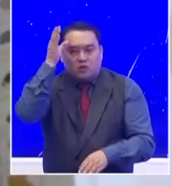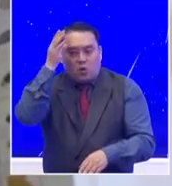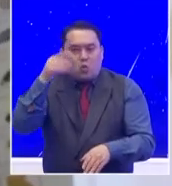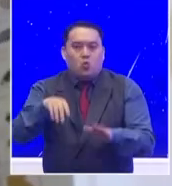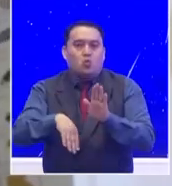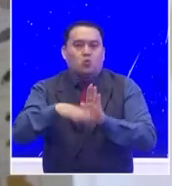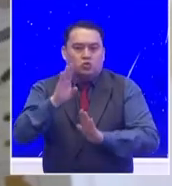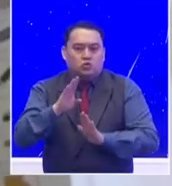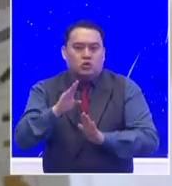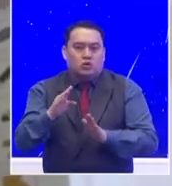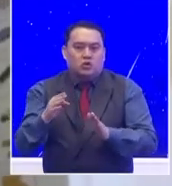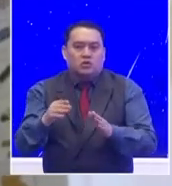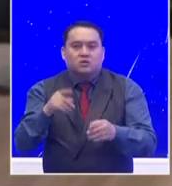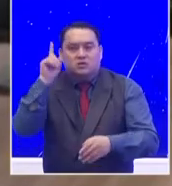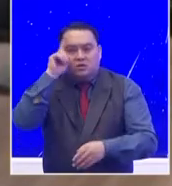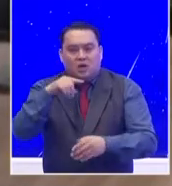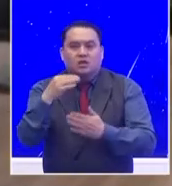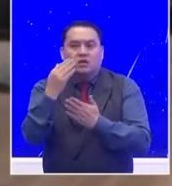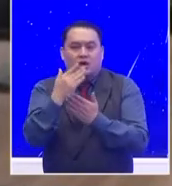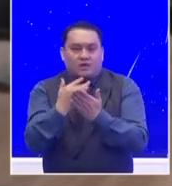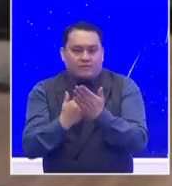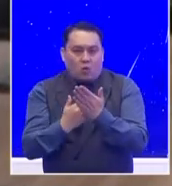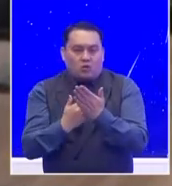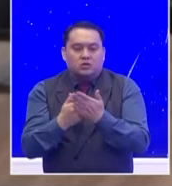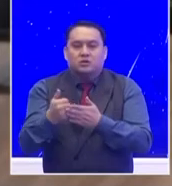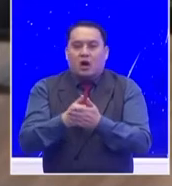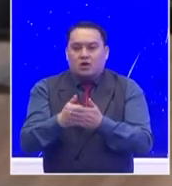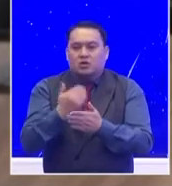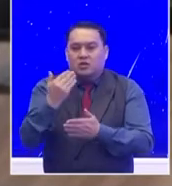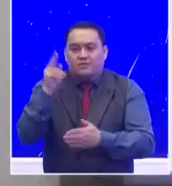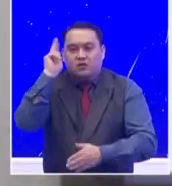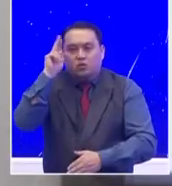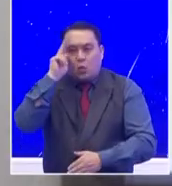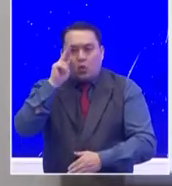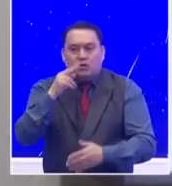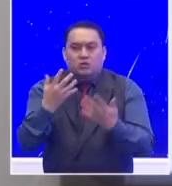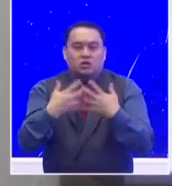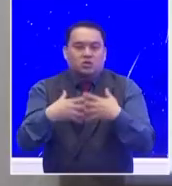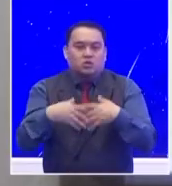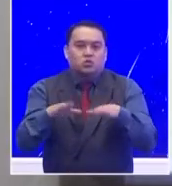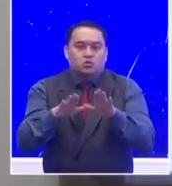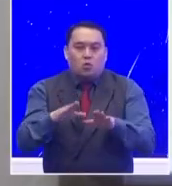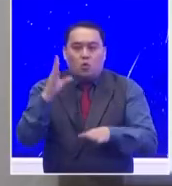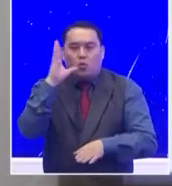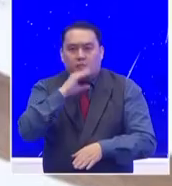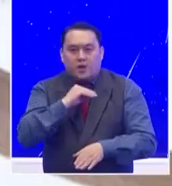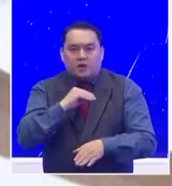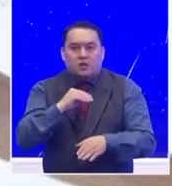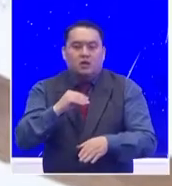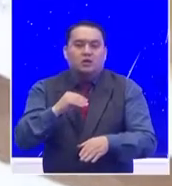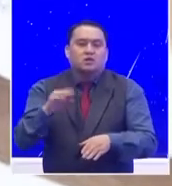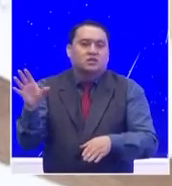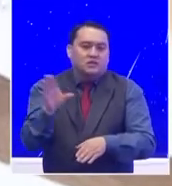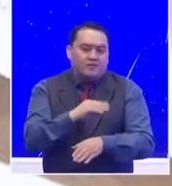значительно пополнился основами владения алфавита. К тому же одним из достижений в его изучении она считает не только умение различать звонкие и глухие